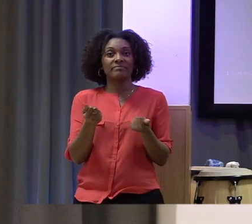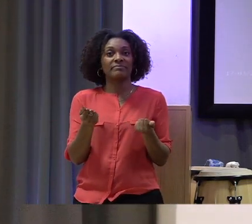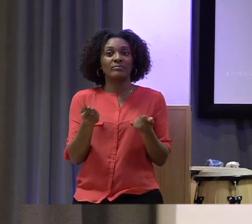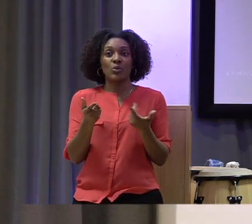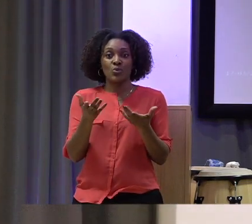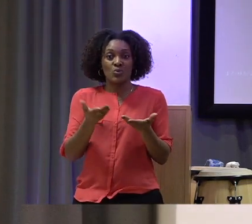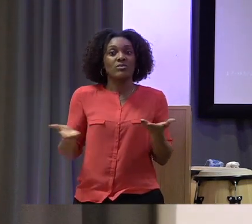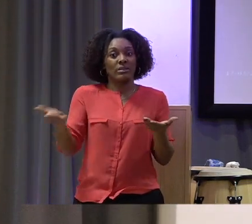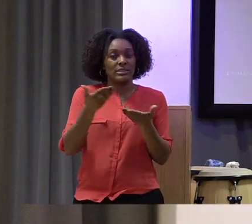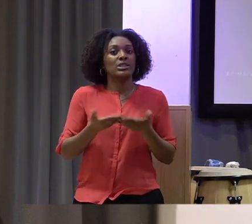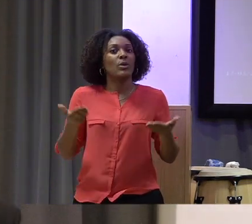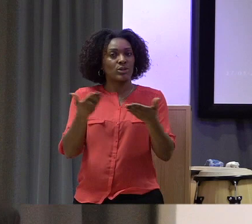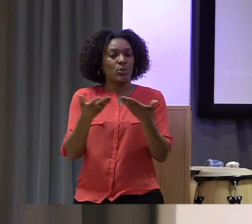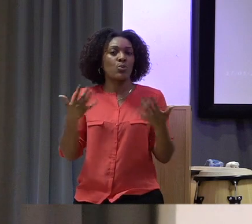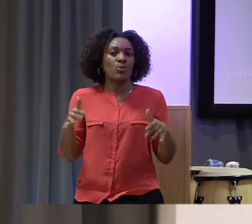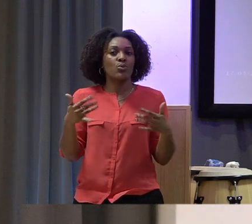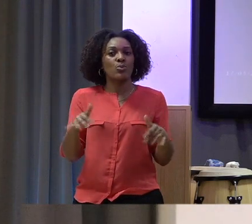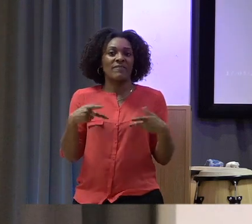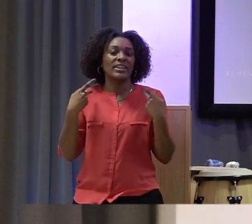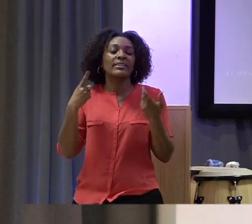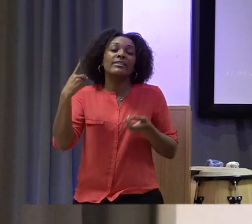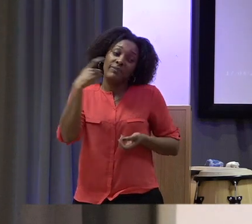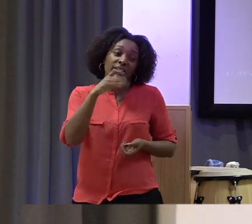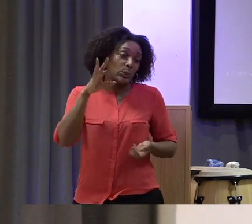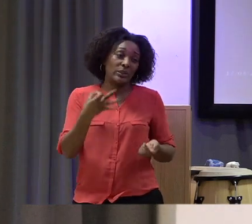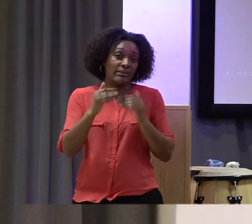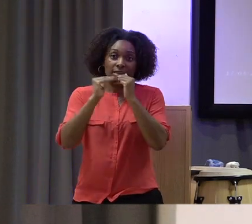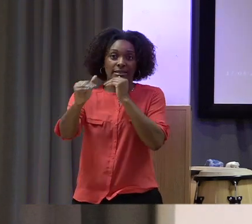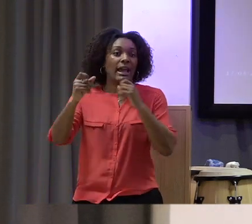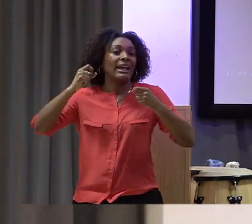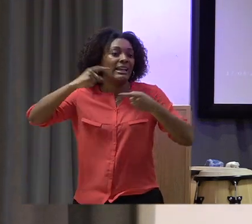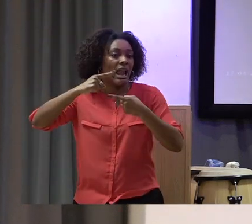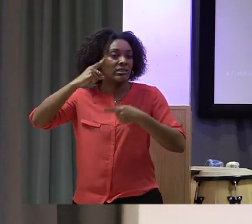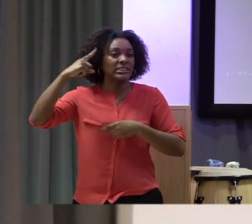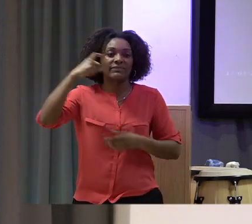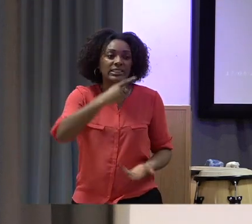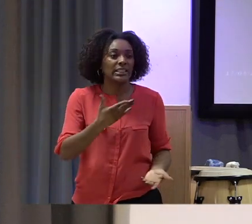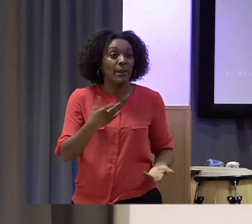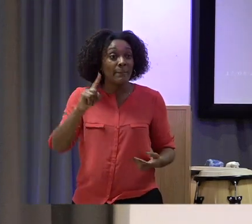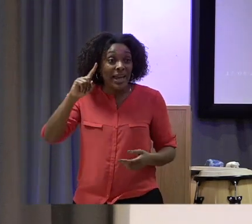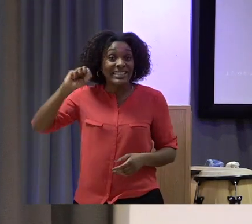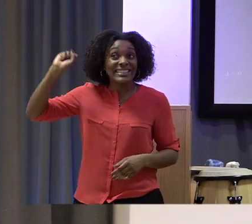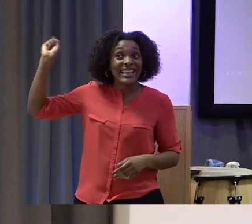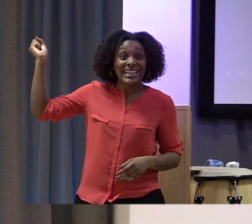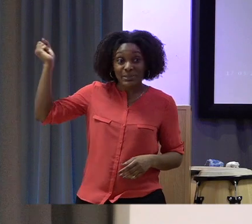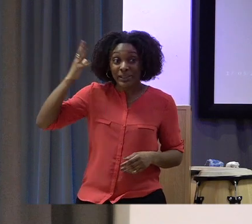où on a quand même des conditions de vie difficiles. C'est là où le Saint-Esprit va conduire